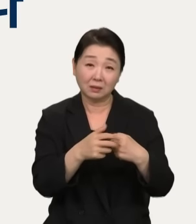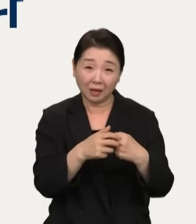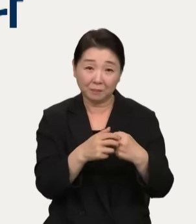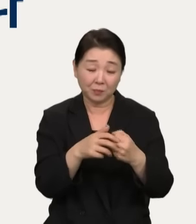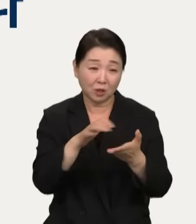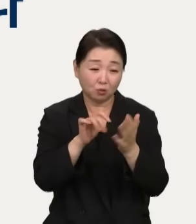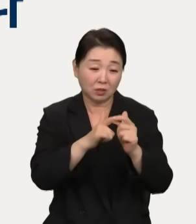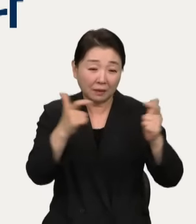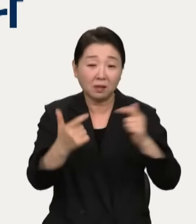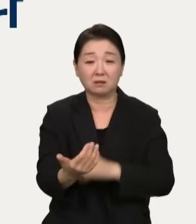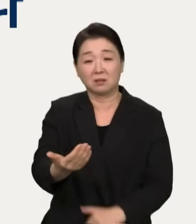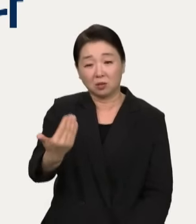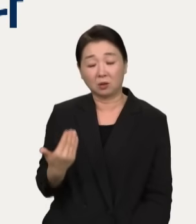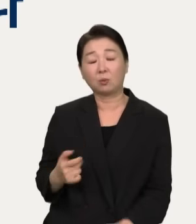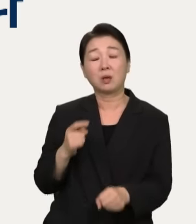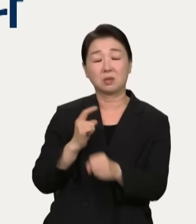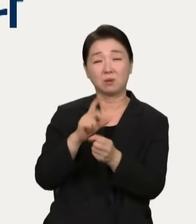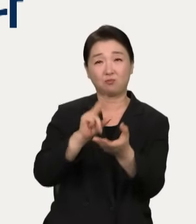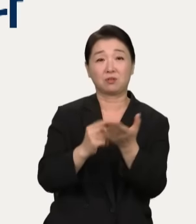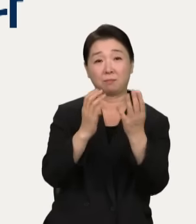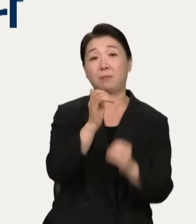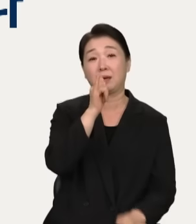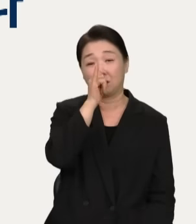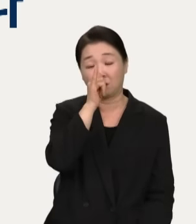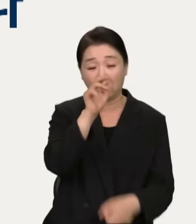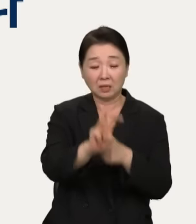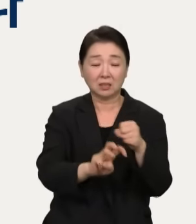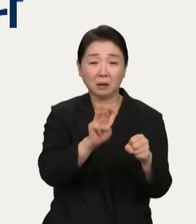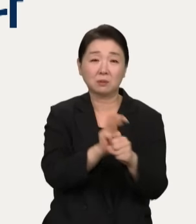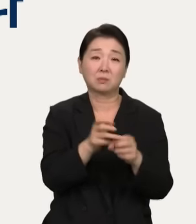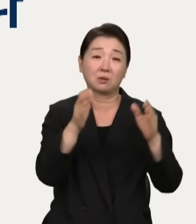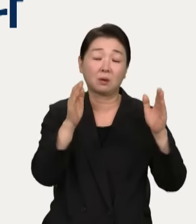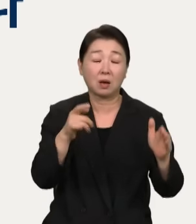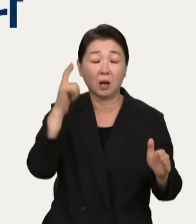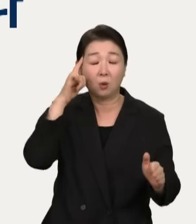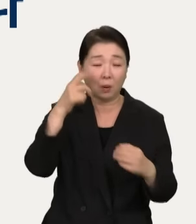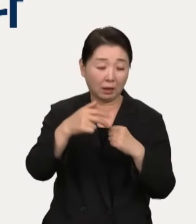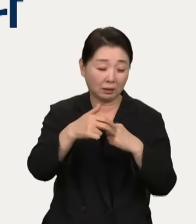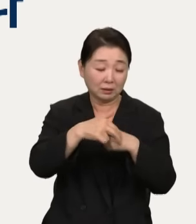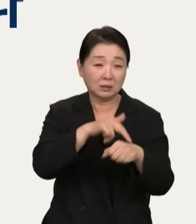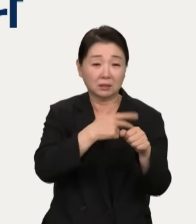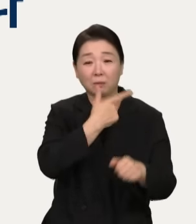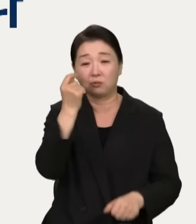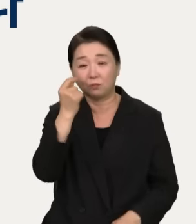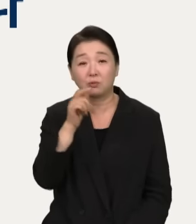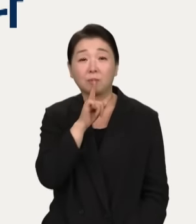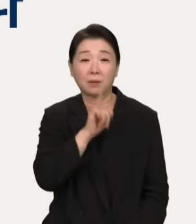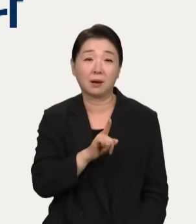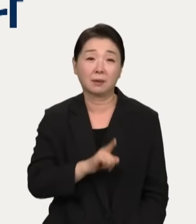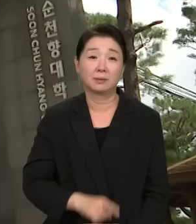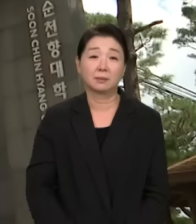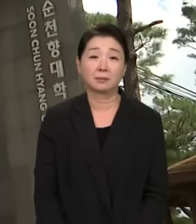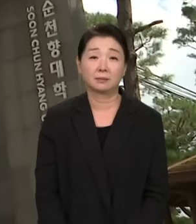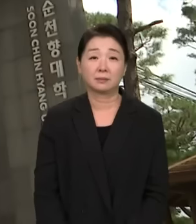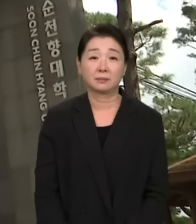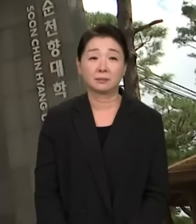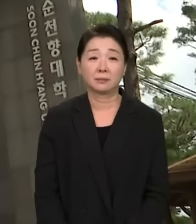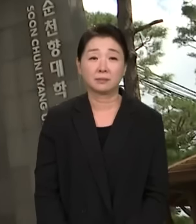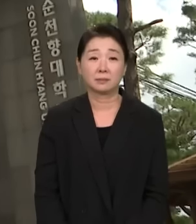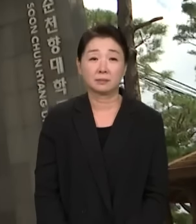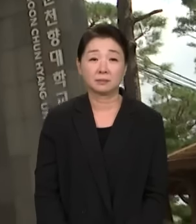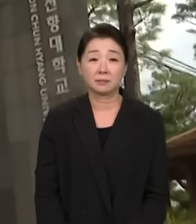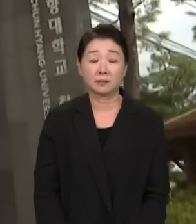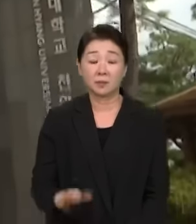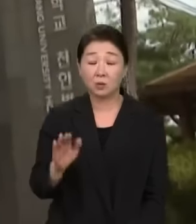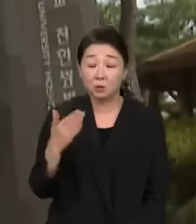이전부터 누적된 문제라며 지난 30년간 누적된 의사 부족 문제가 깔려 있다고 설명했습니다 그러면서